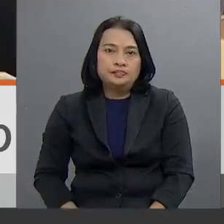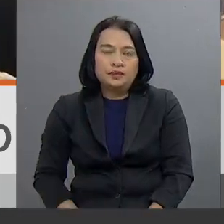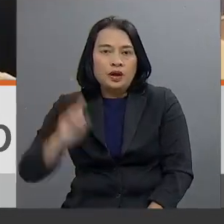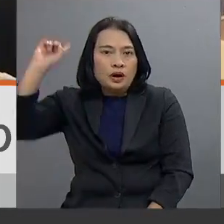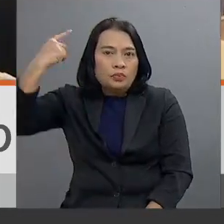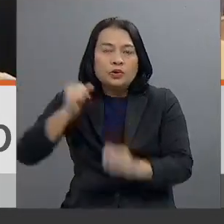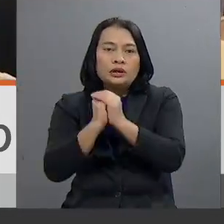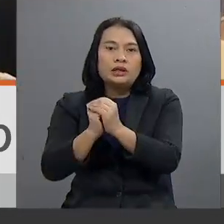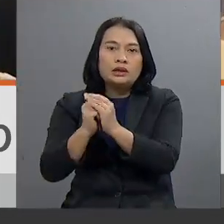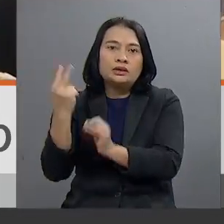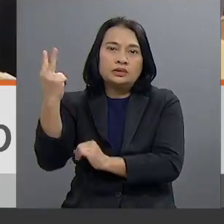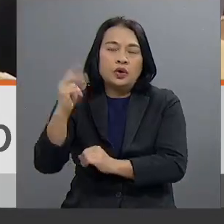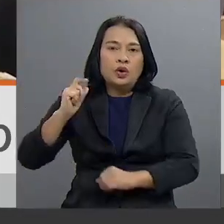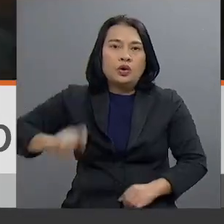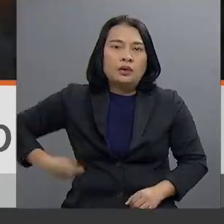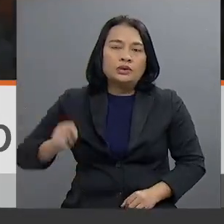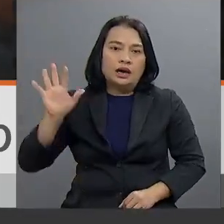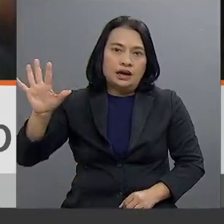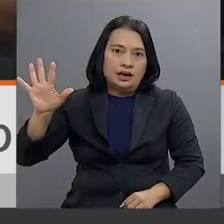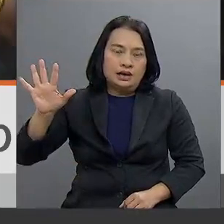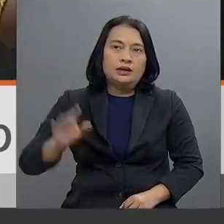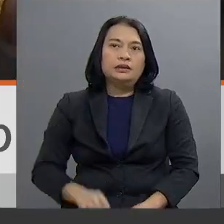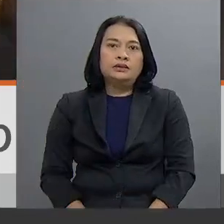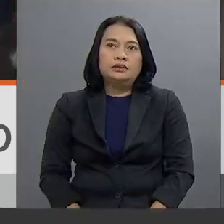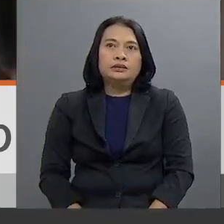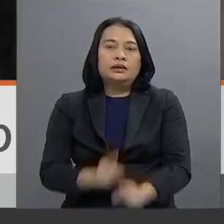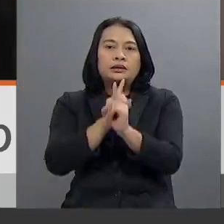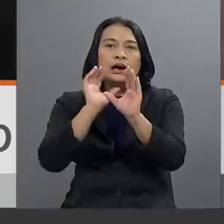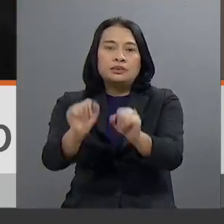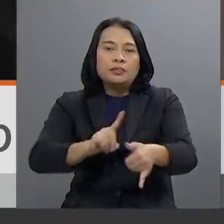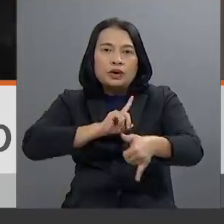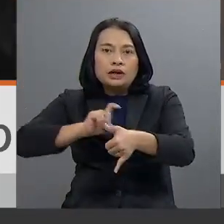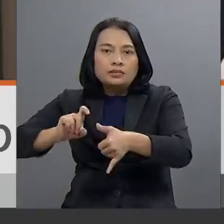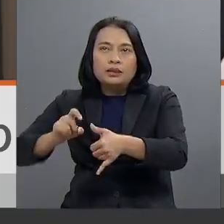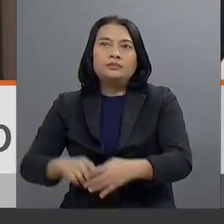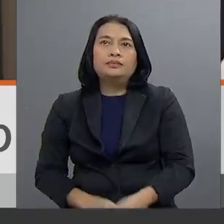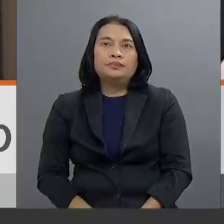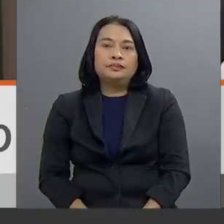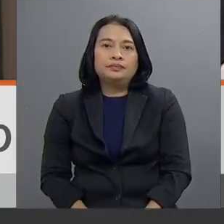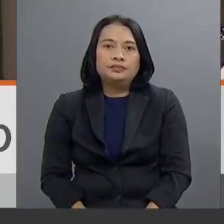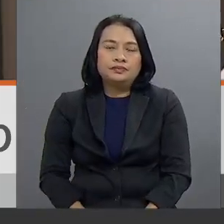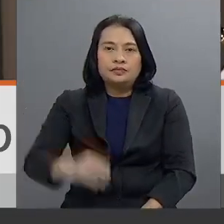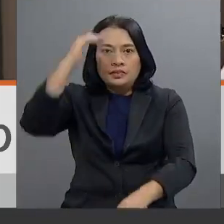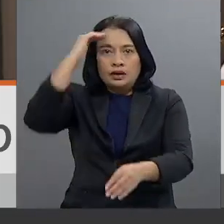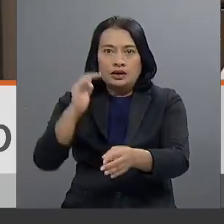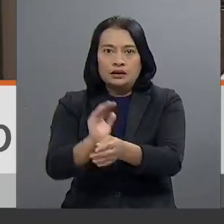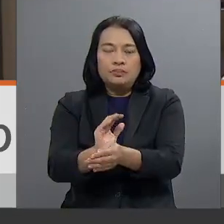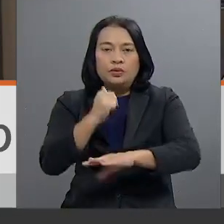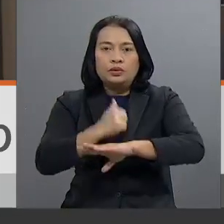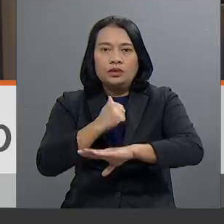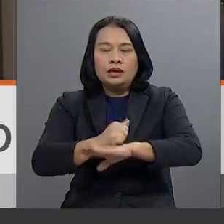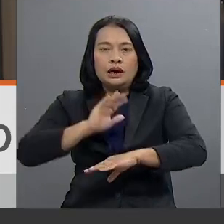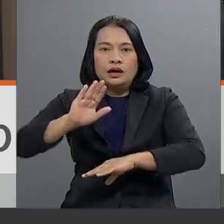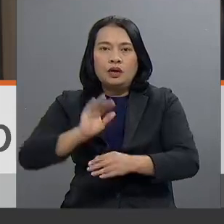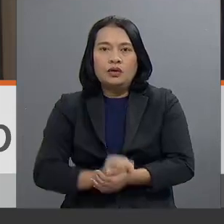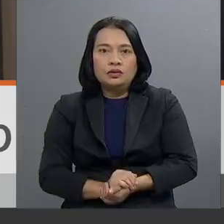คนชาวกัมพูชา5คนจึงควบคุมตัวไว้สอบสวนค่ะพันตำรวจเอกบุญลือพดุงถิ่นผู้กำกับการ2กองบังคับการป